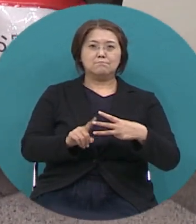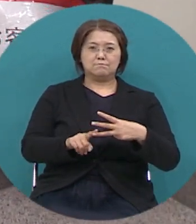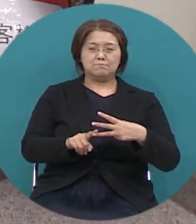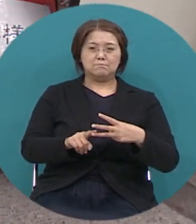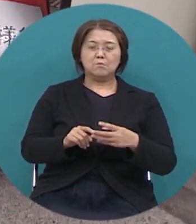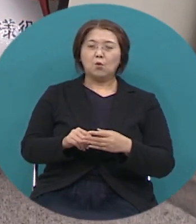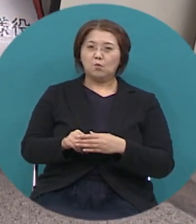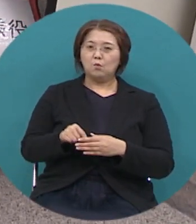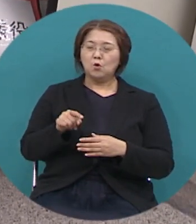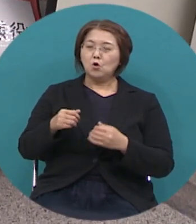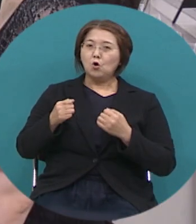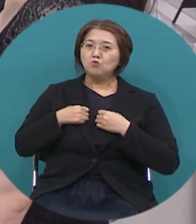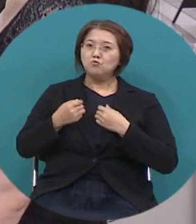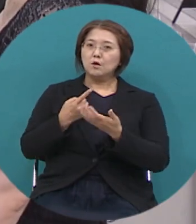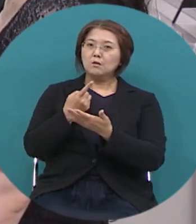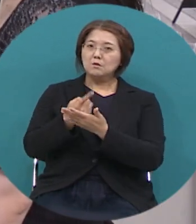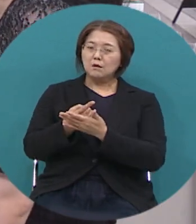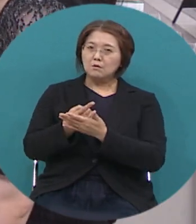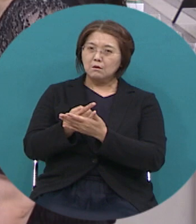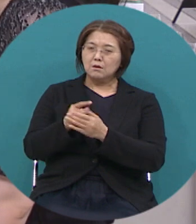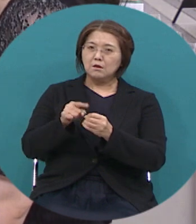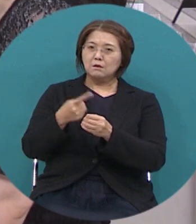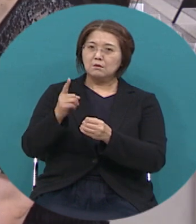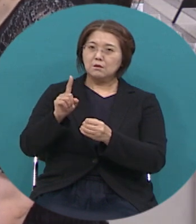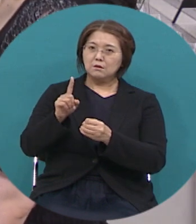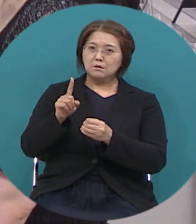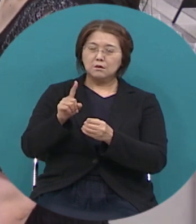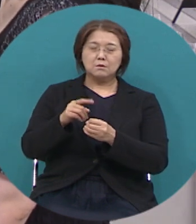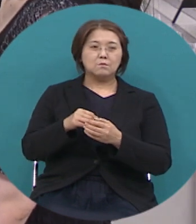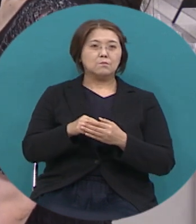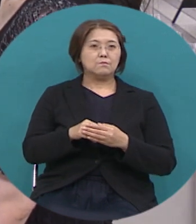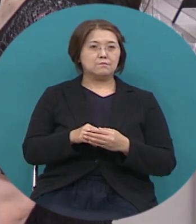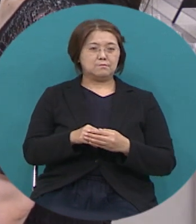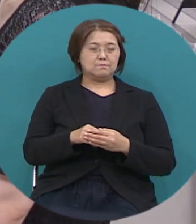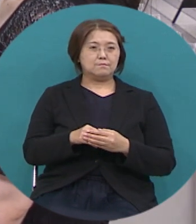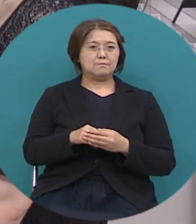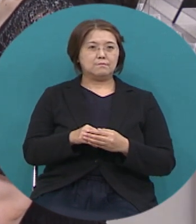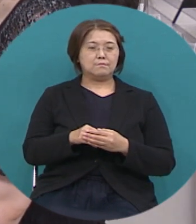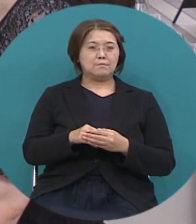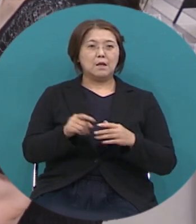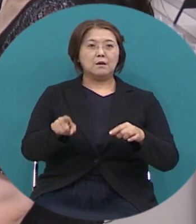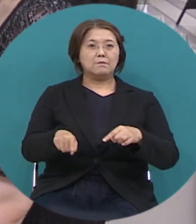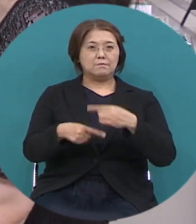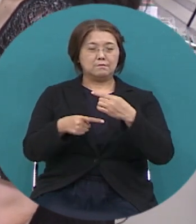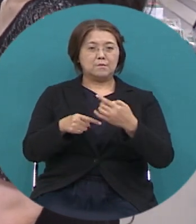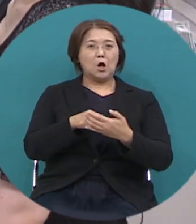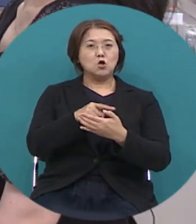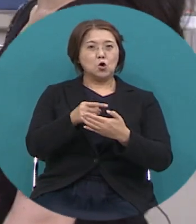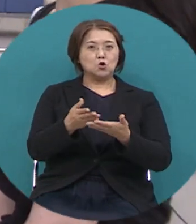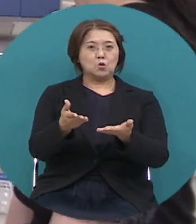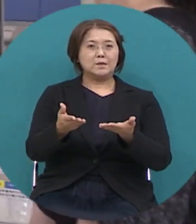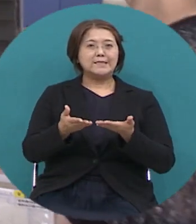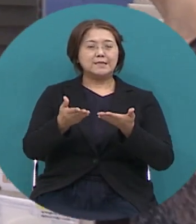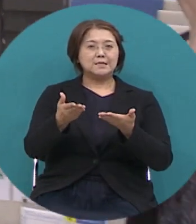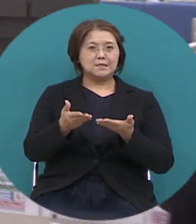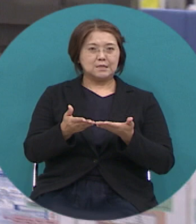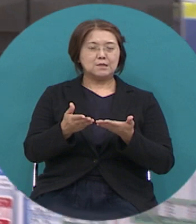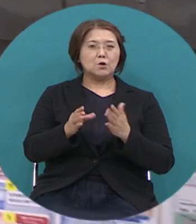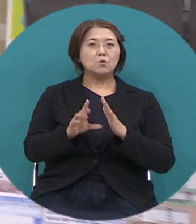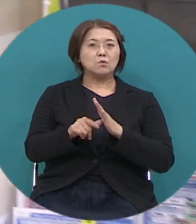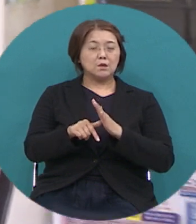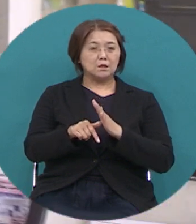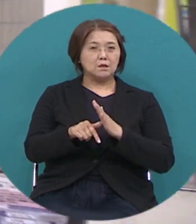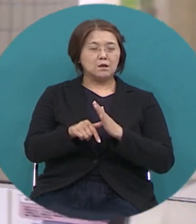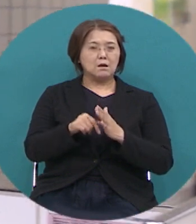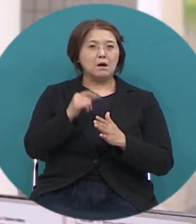この訓練に参加しようと思われたのはどうしてですか？ はい、元日の能登半島地震を受けて、これがも